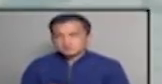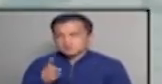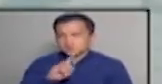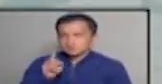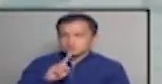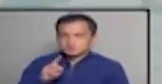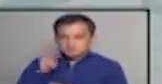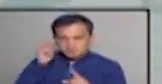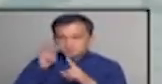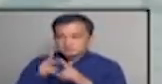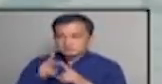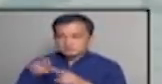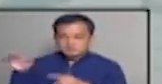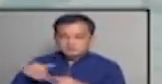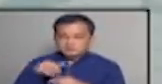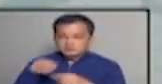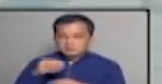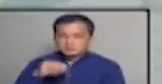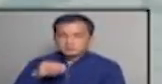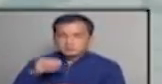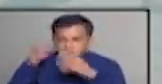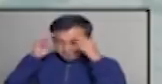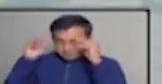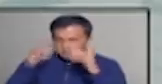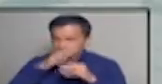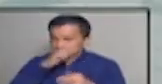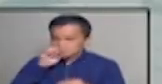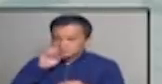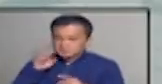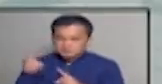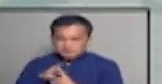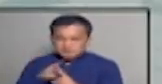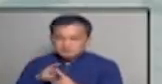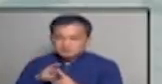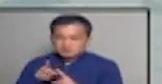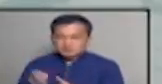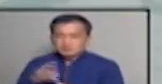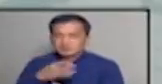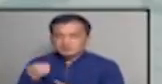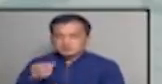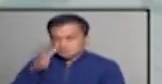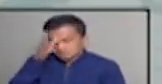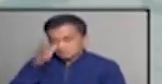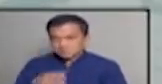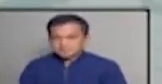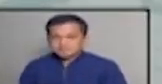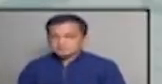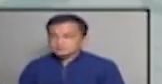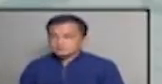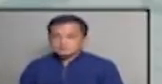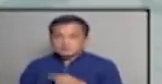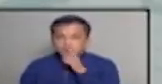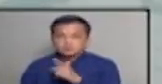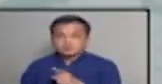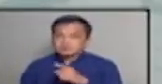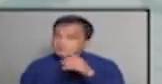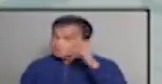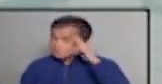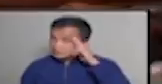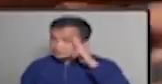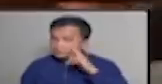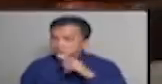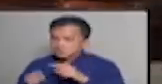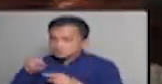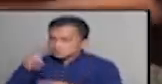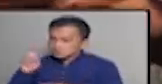yung purpose ng pagpapatawag ni Mayor dito sa biktima at sa kanyang ama? Actually, Rafi, tinanong natin yung